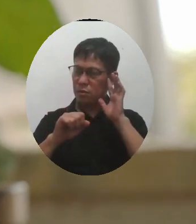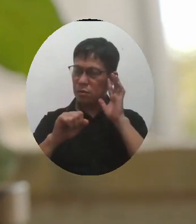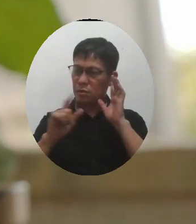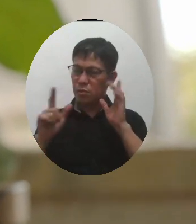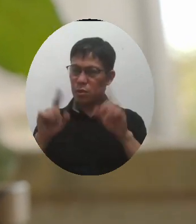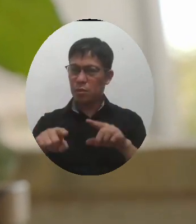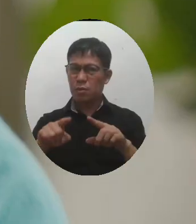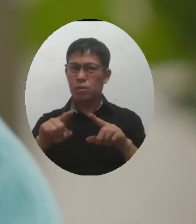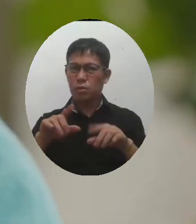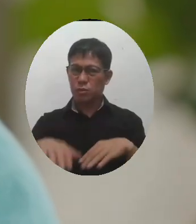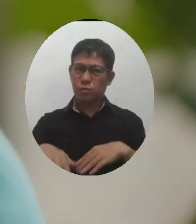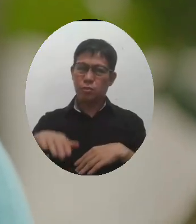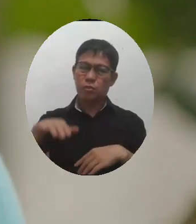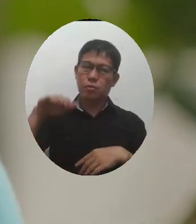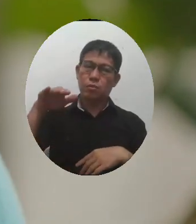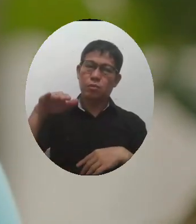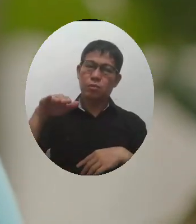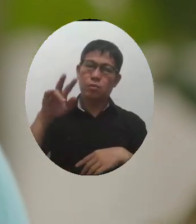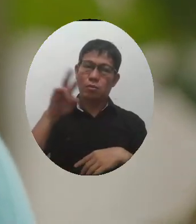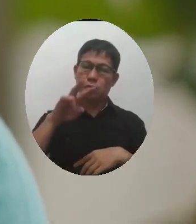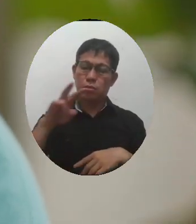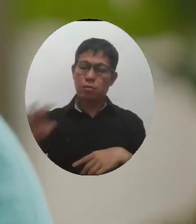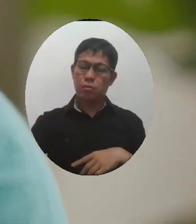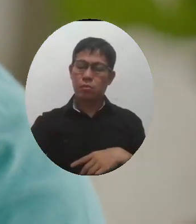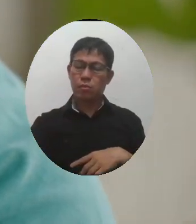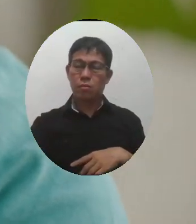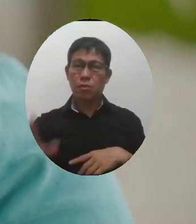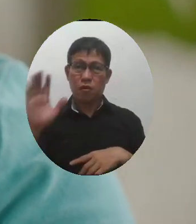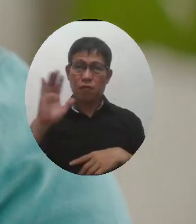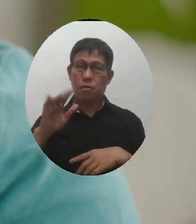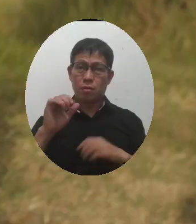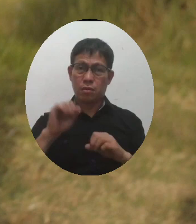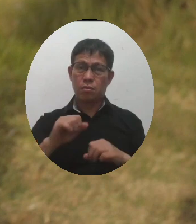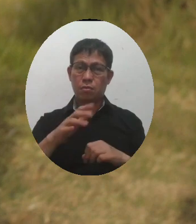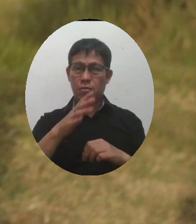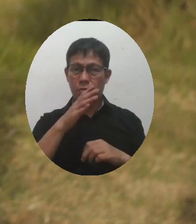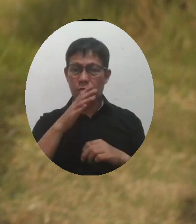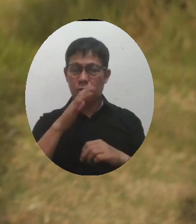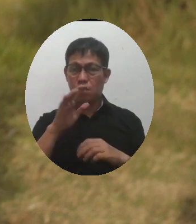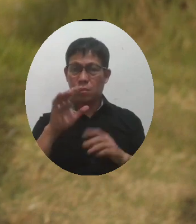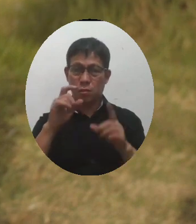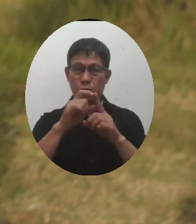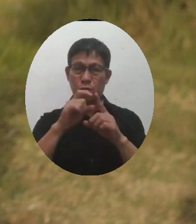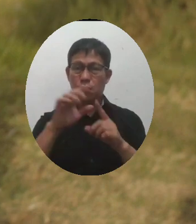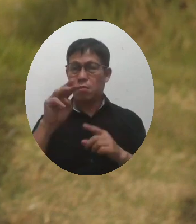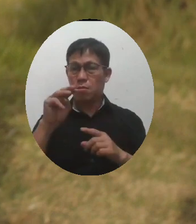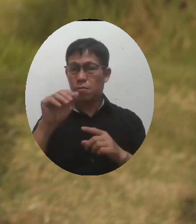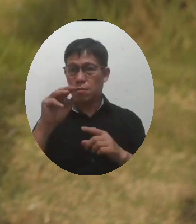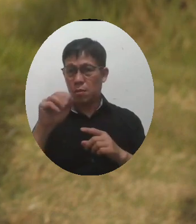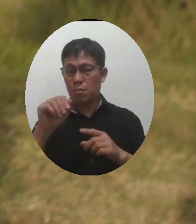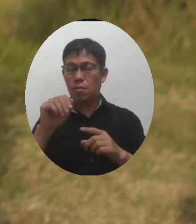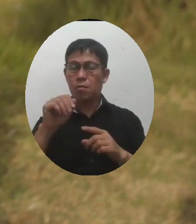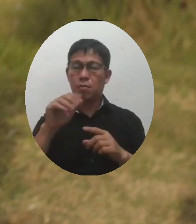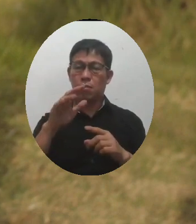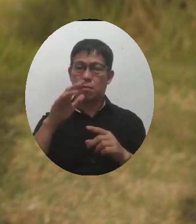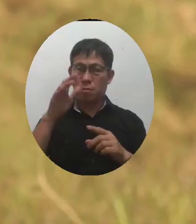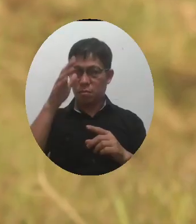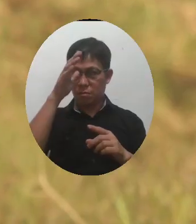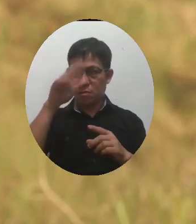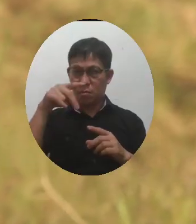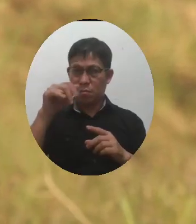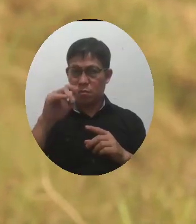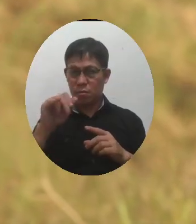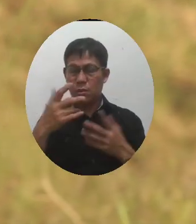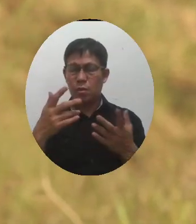nagka-edad-edad na po, kasi nung una po nagmamama, tata, papa, ganun pa siya, hanggang sa nawala na po yun.